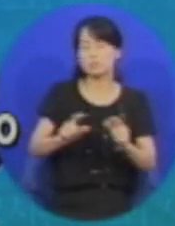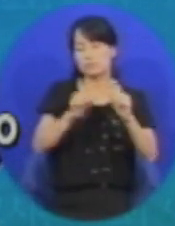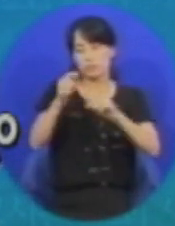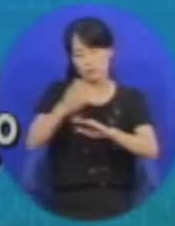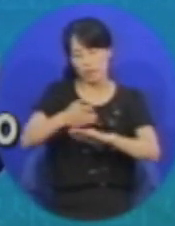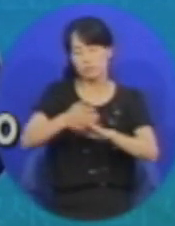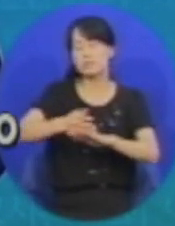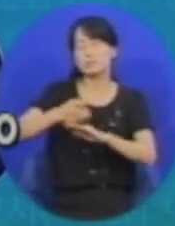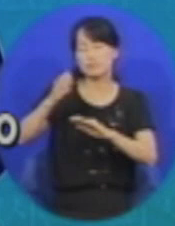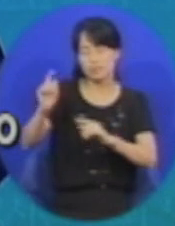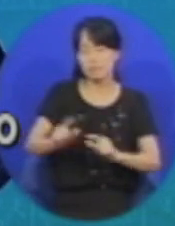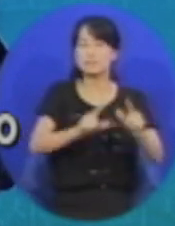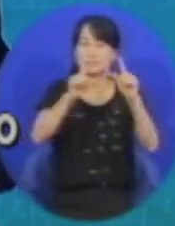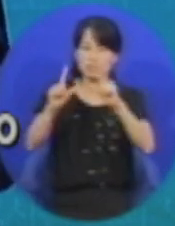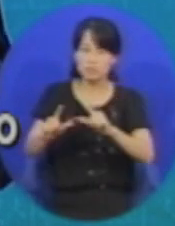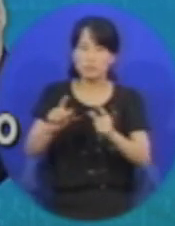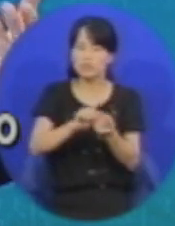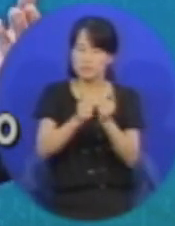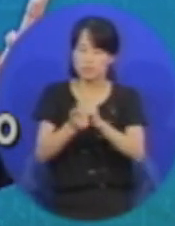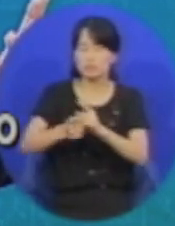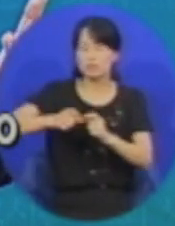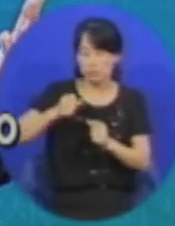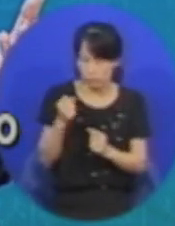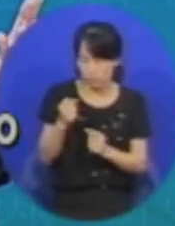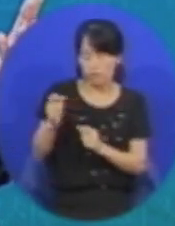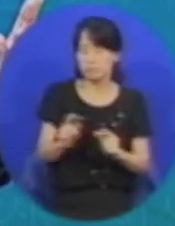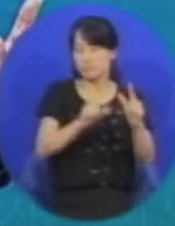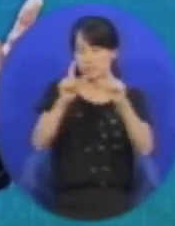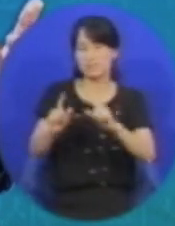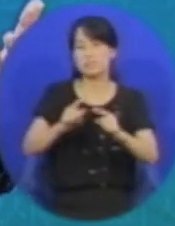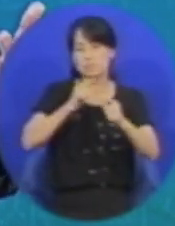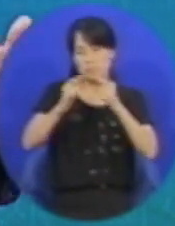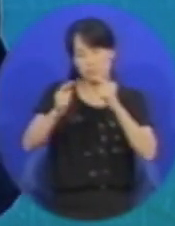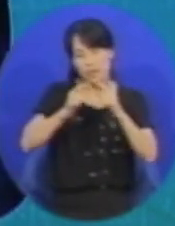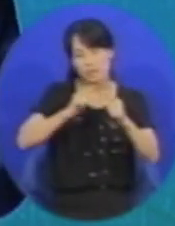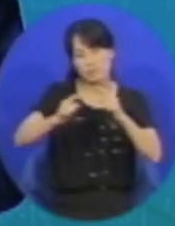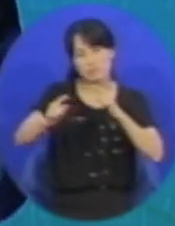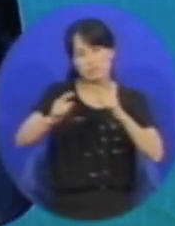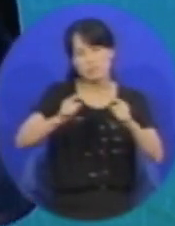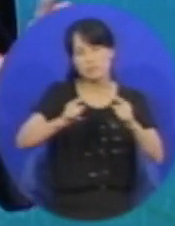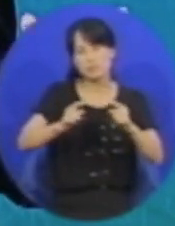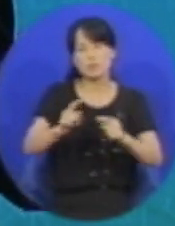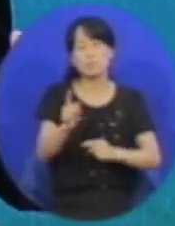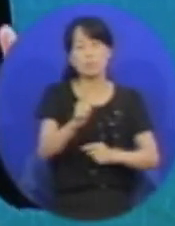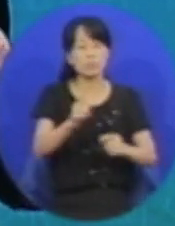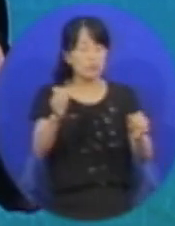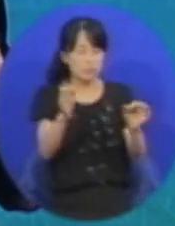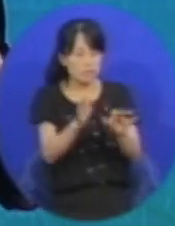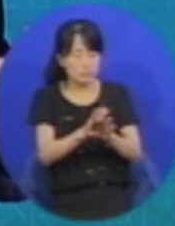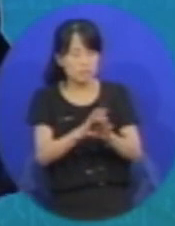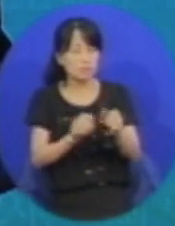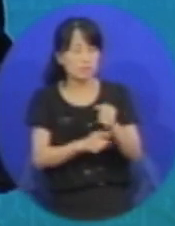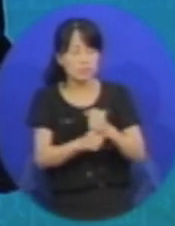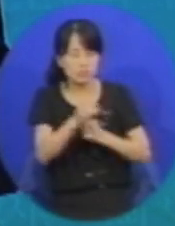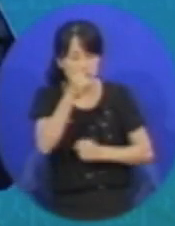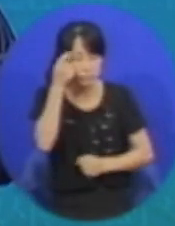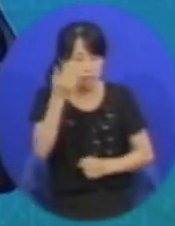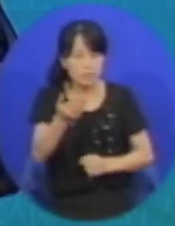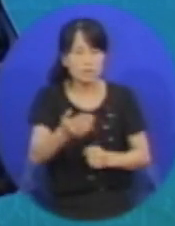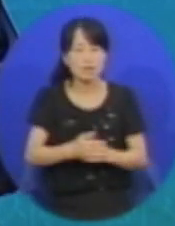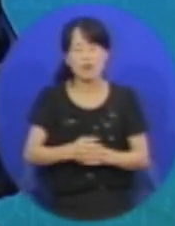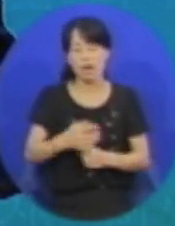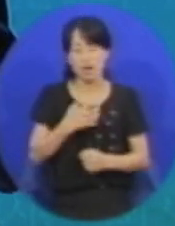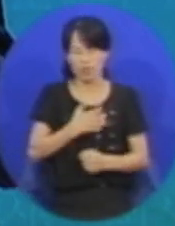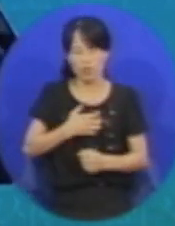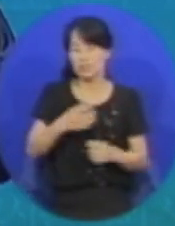감사하며 살고 서로 순종하며 산다는 말에 이게 뭐가 없어진 거죠? 걱정하는